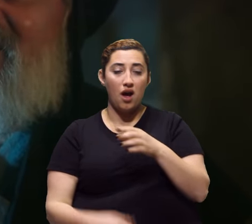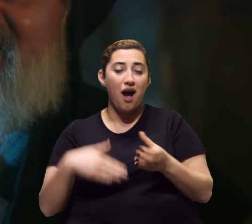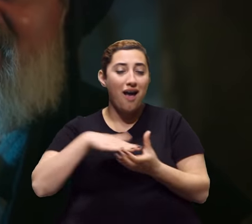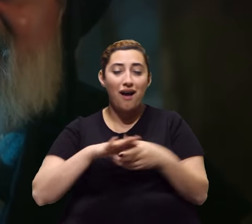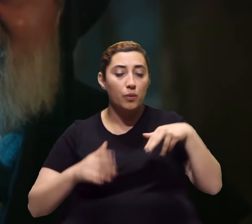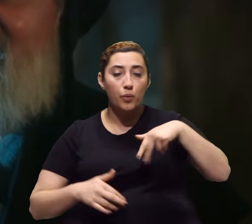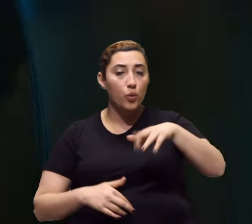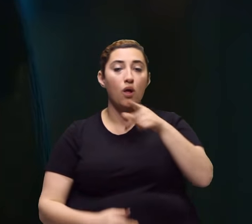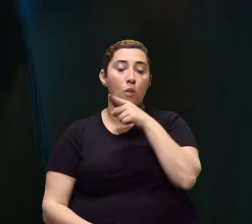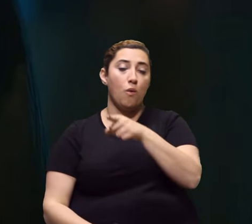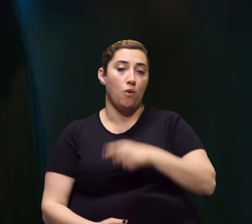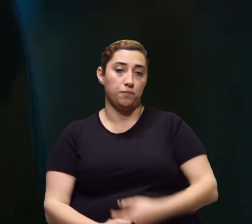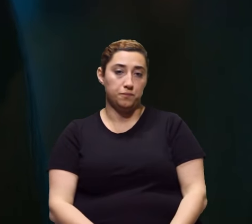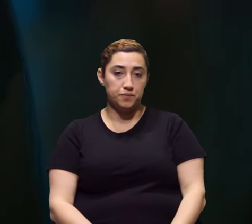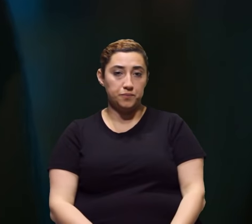ayaktan yürüyen o.